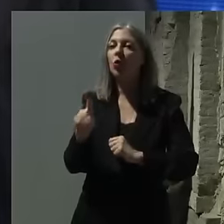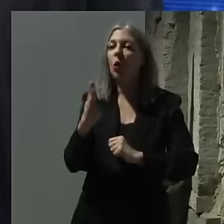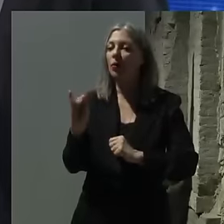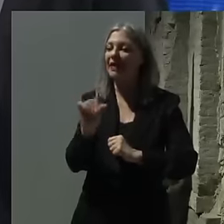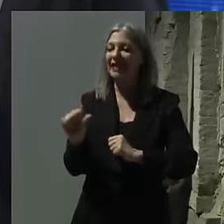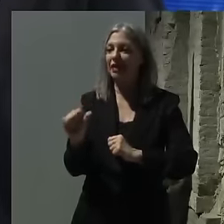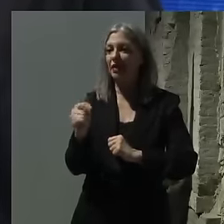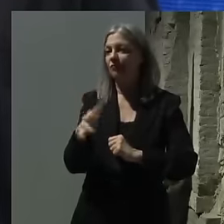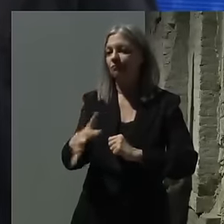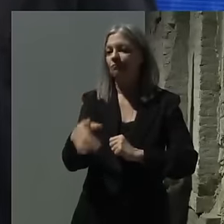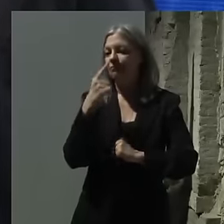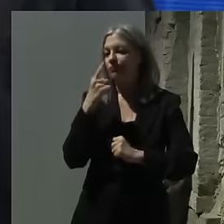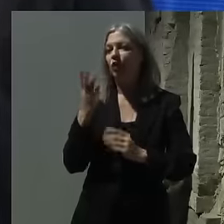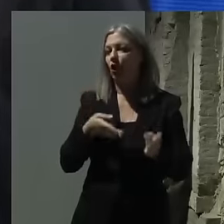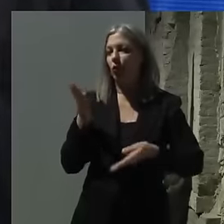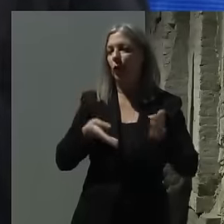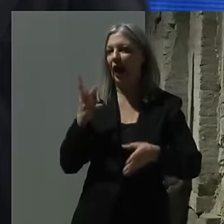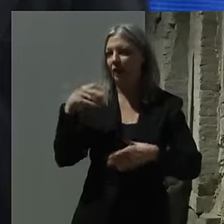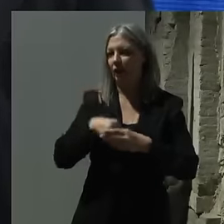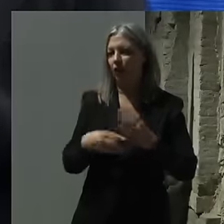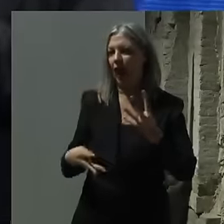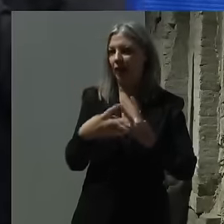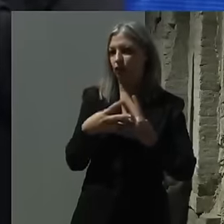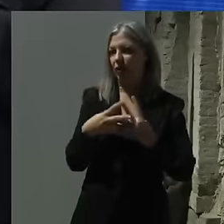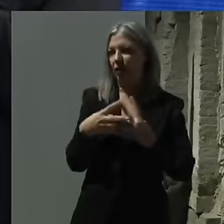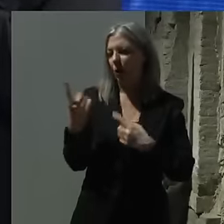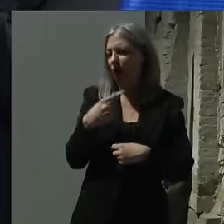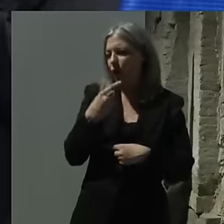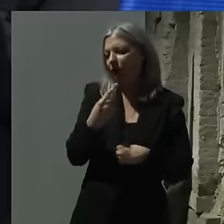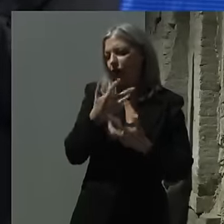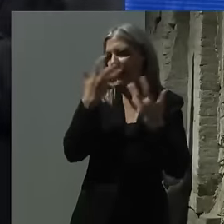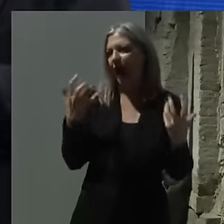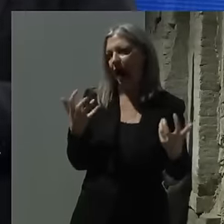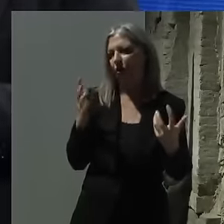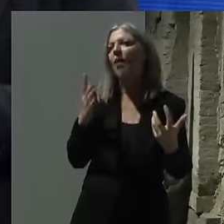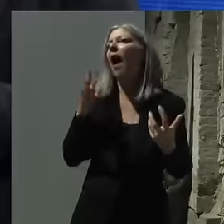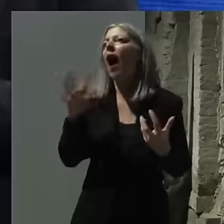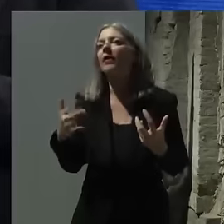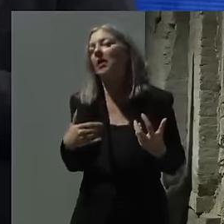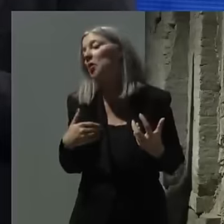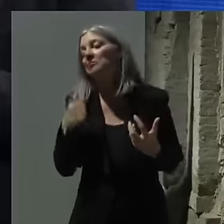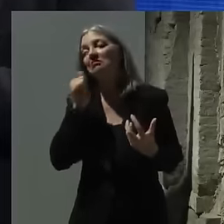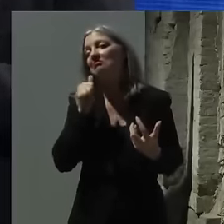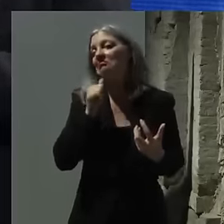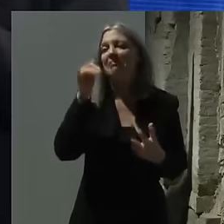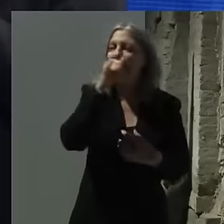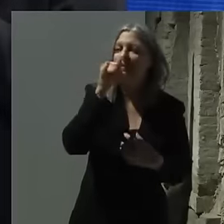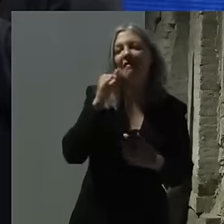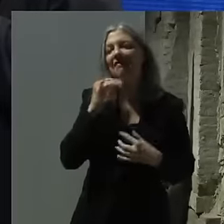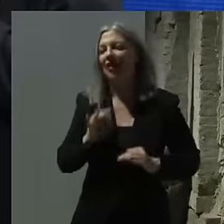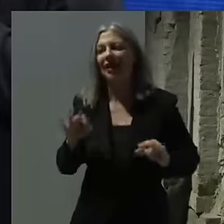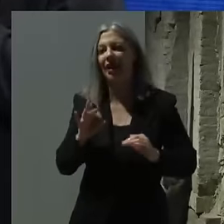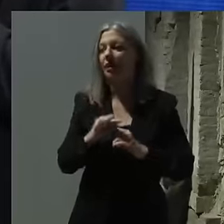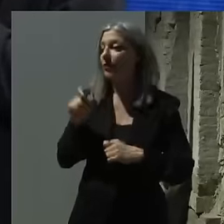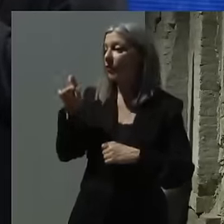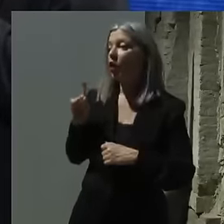tortura all'interno delle carceri. Però diciamo, le torture e torture sono quelle che avete sentito. Dopodiché per Giuseppe comincia un travaglio dal punto di